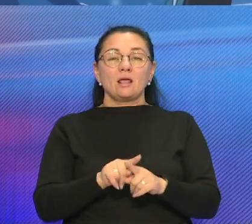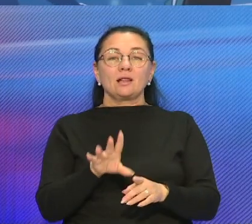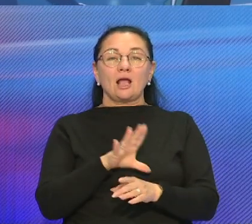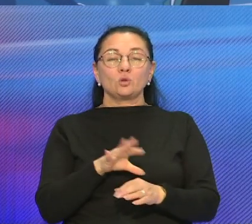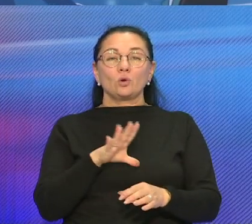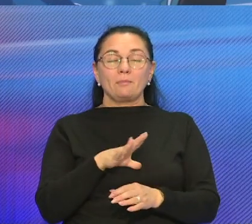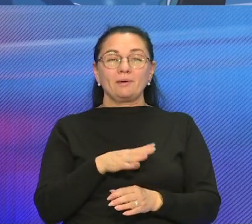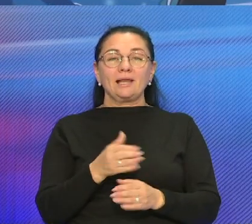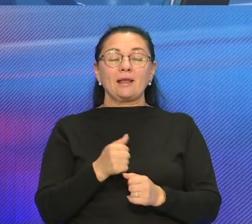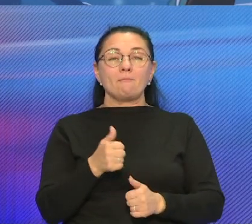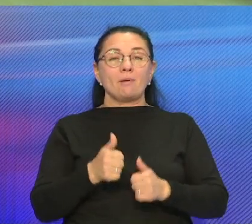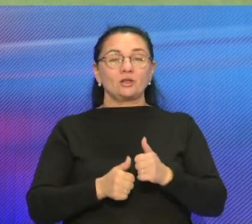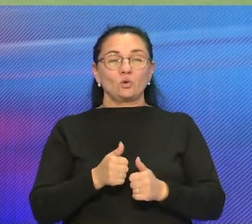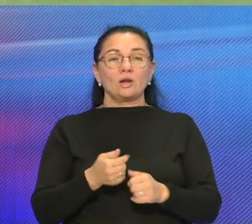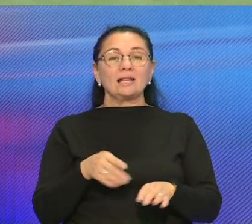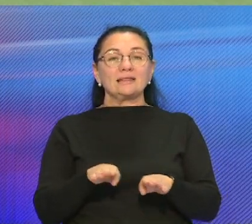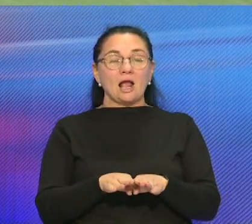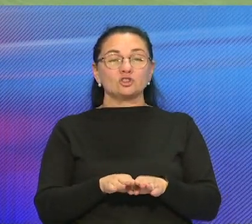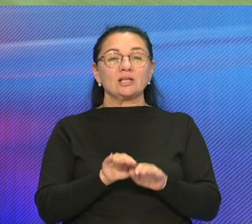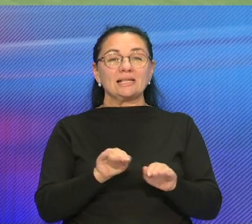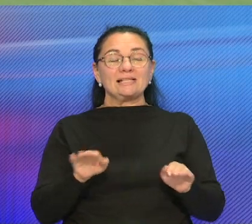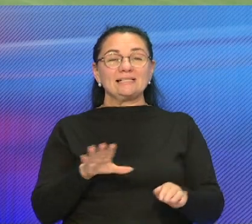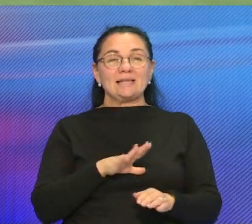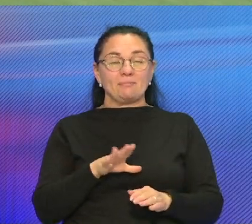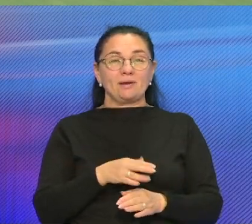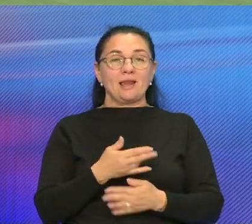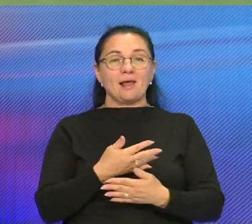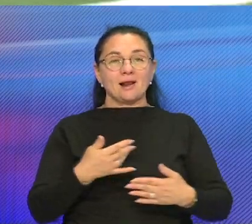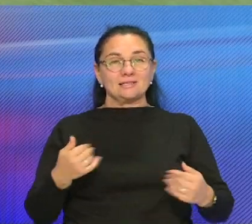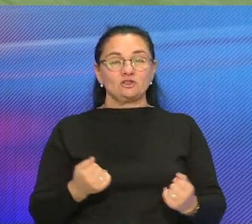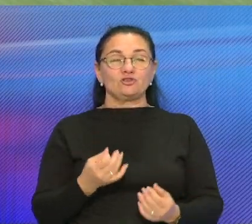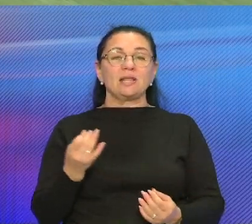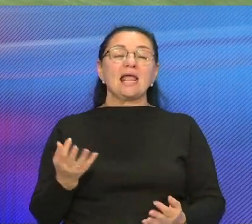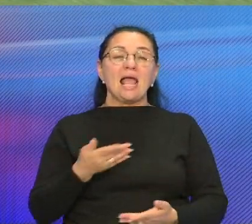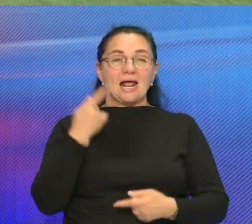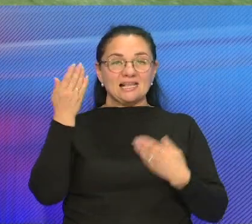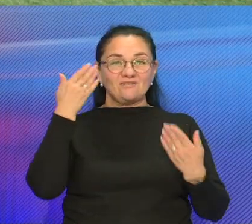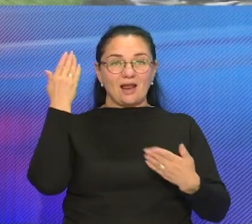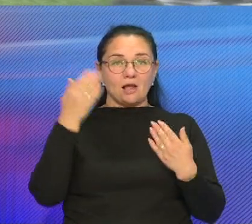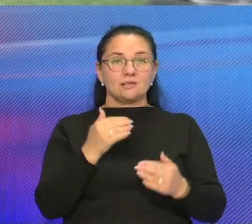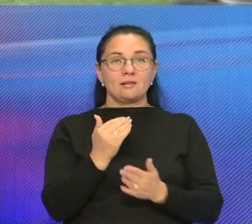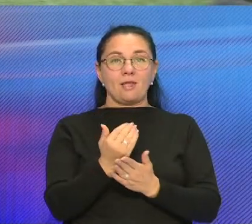партнеров. Так само для детей были организованы спортивные и забавляльные программы.